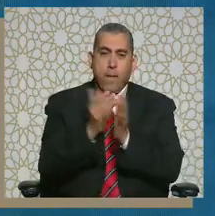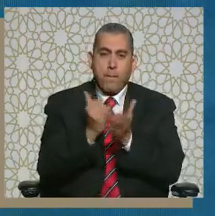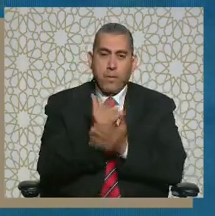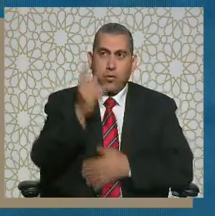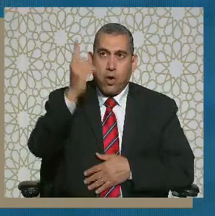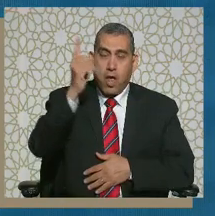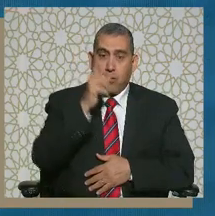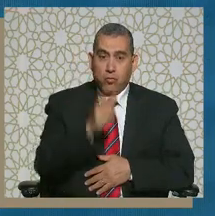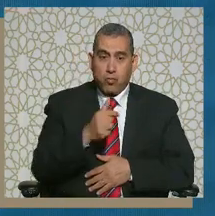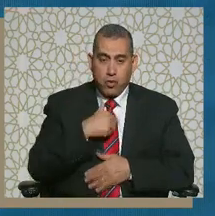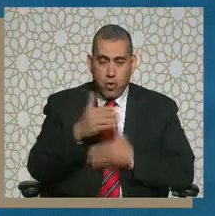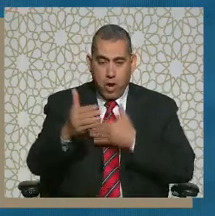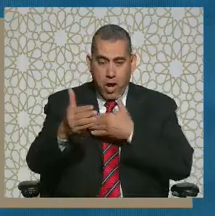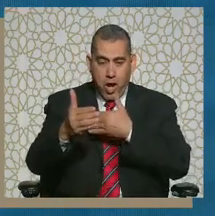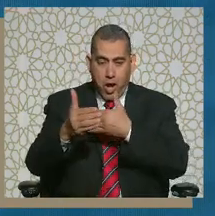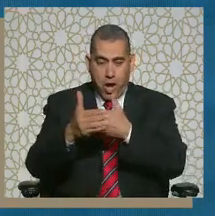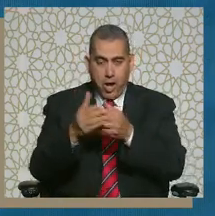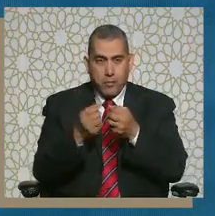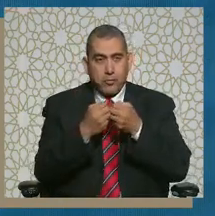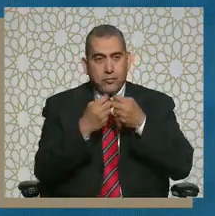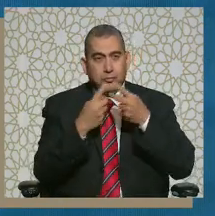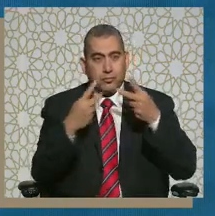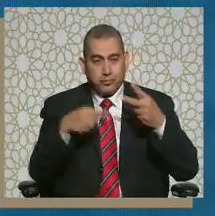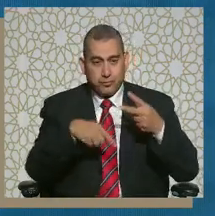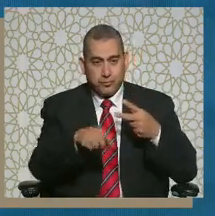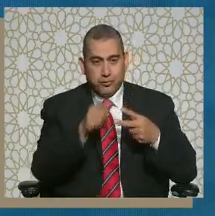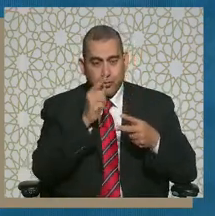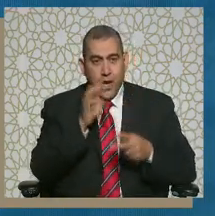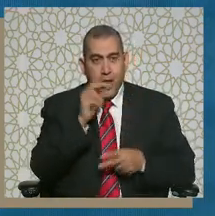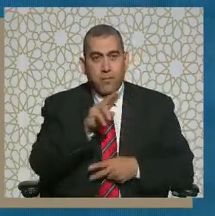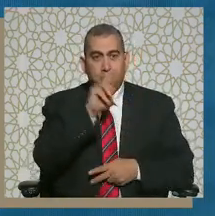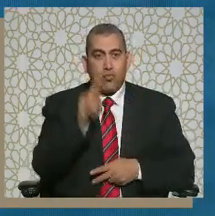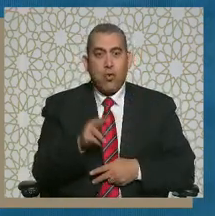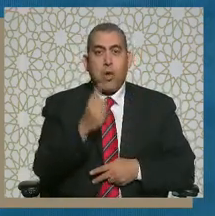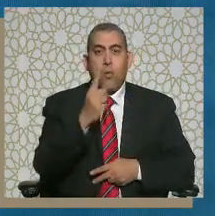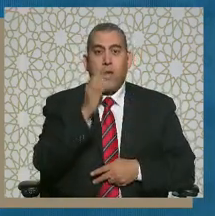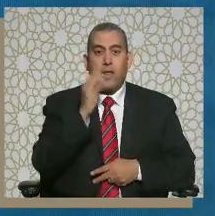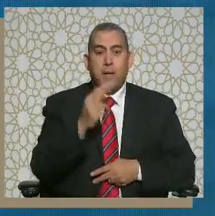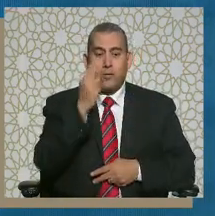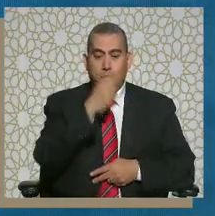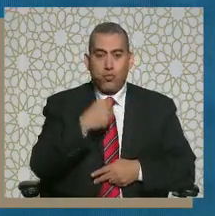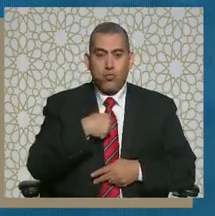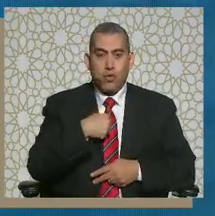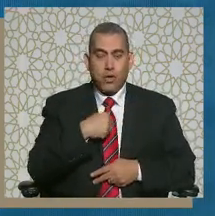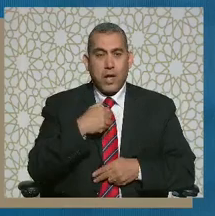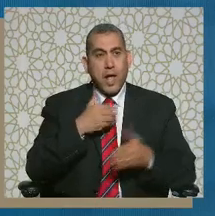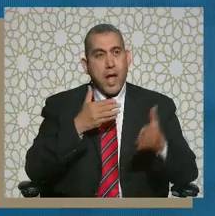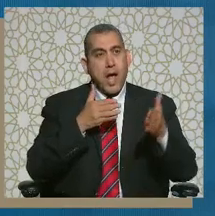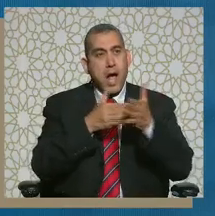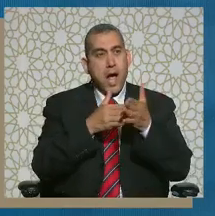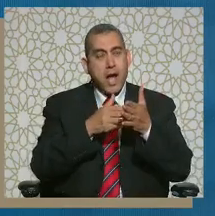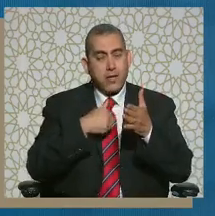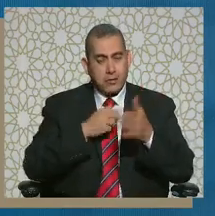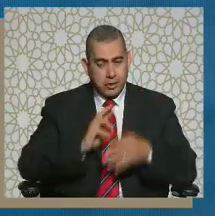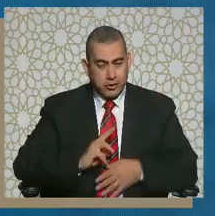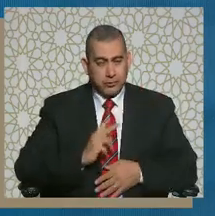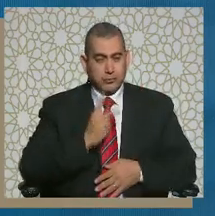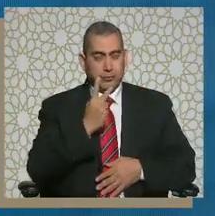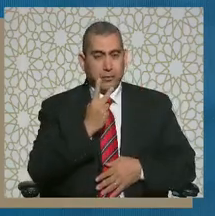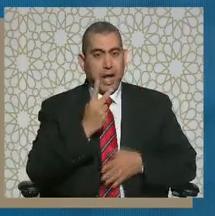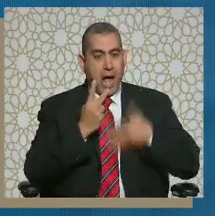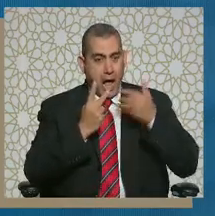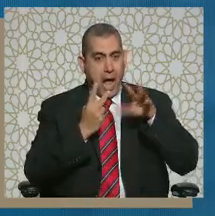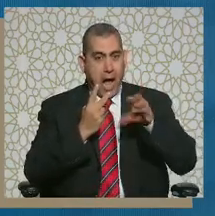لما بنقرب من النهايات احنا لازم نسال نفسنا سؤال هل وصلنا للتغيير اللي احنا